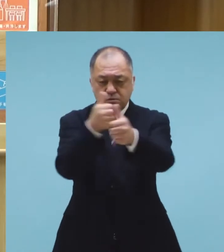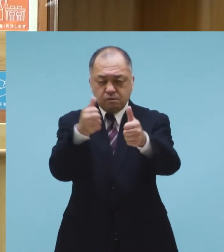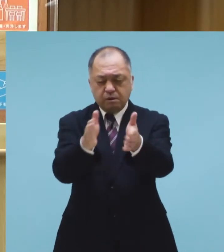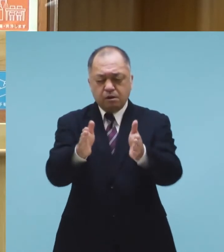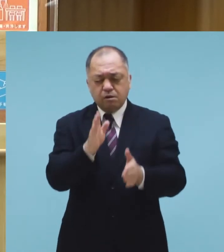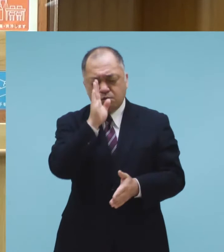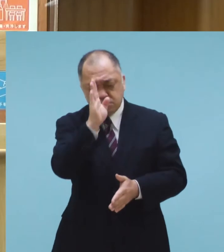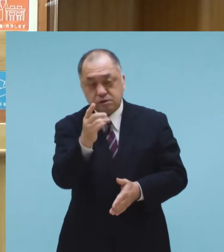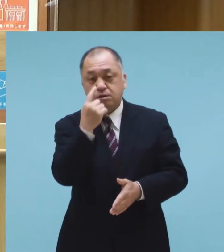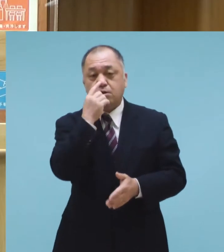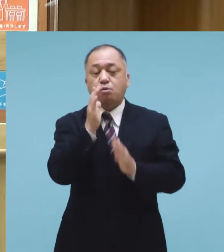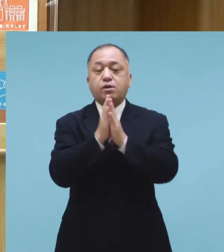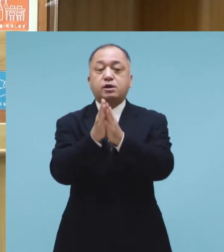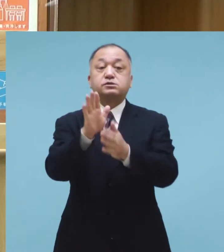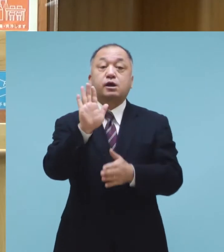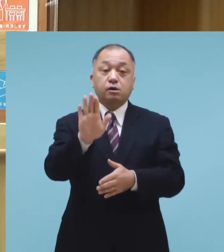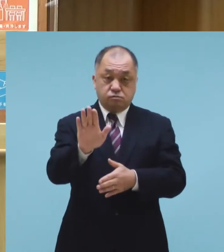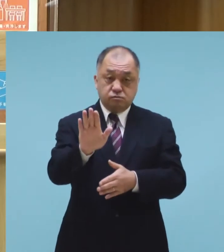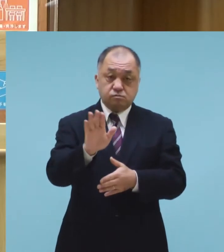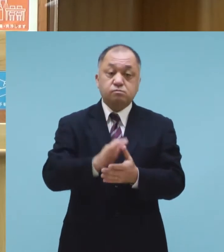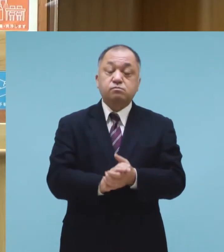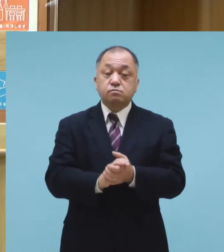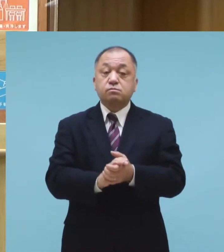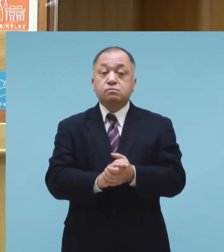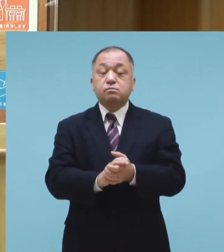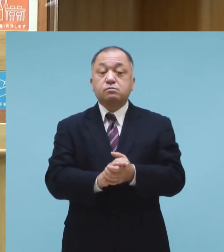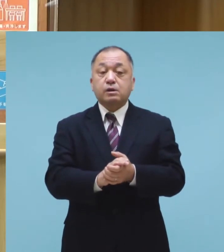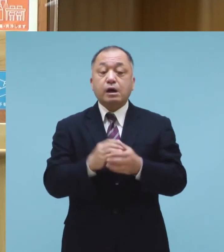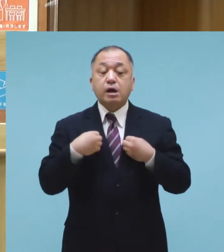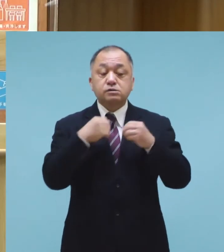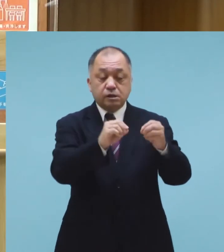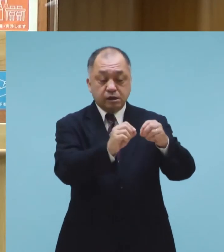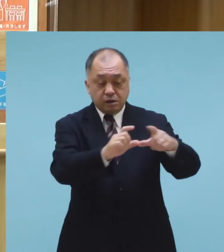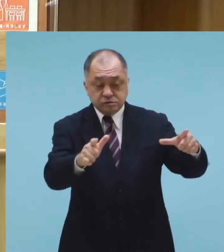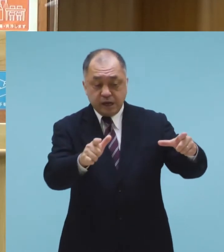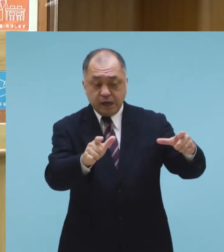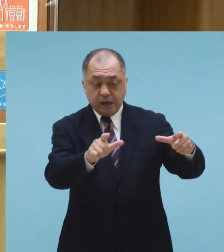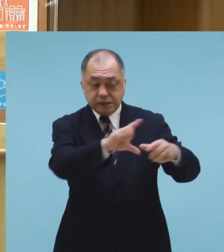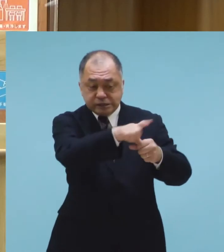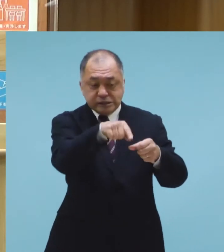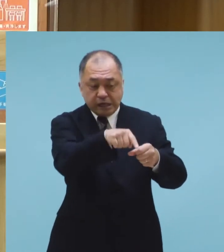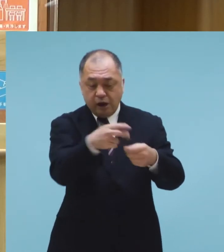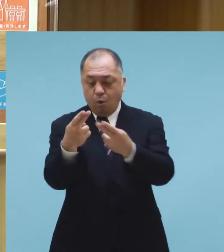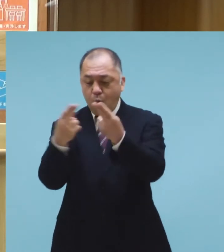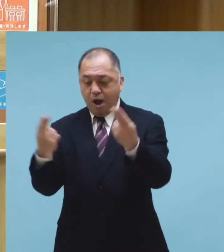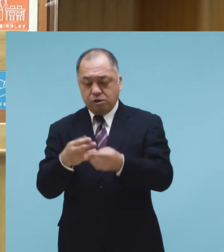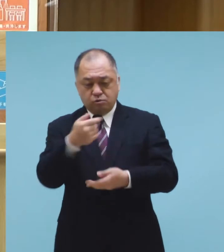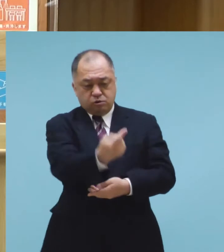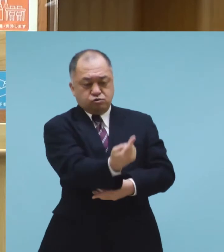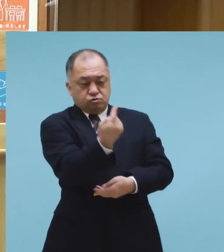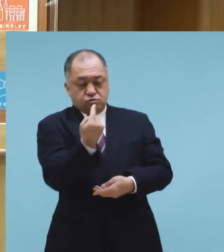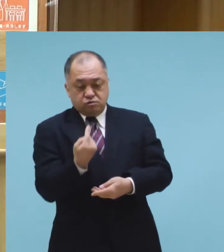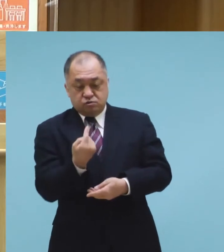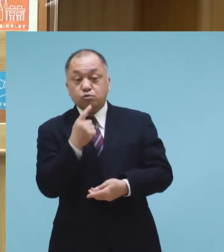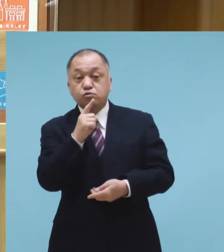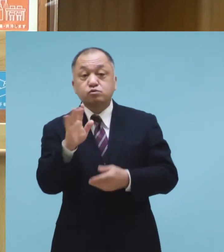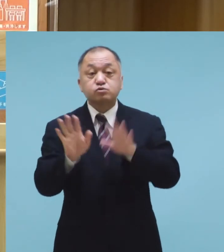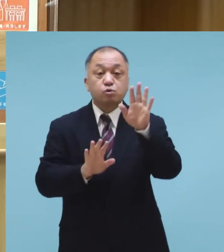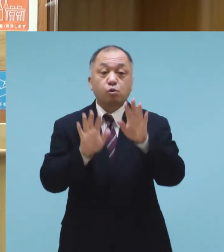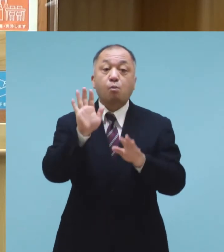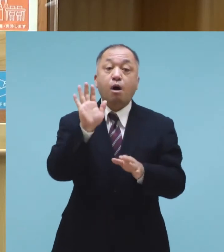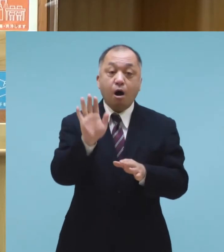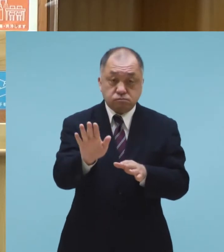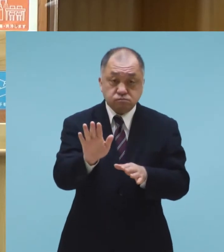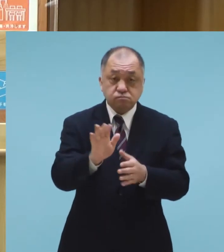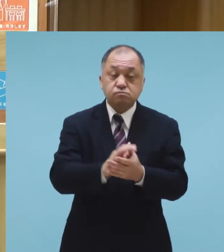願いしてるんですが、そういった中でも感染拡大地域から北海道にお越しになるという状況があると、完全に